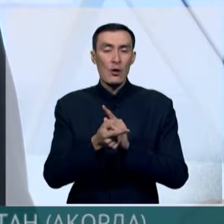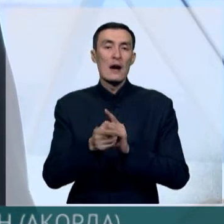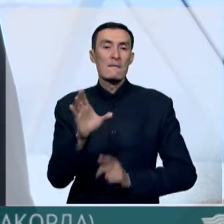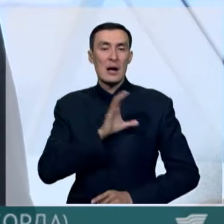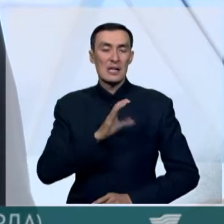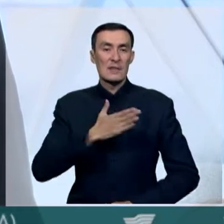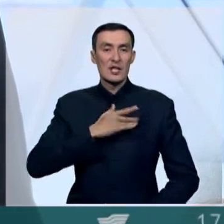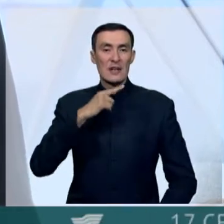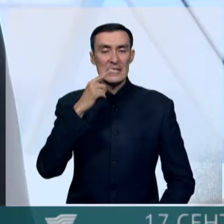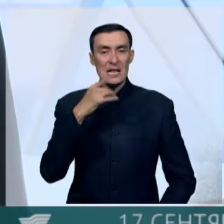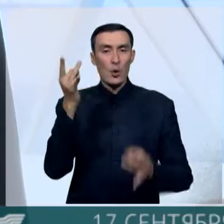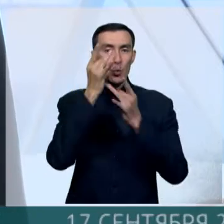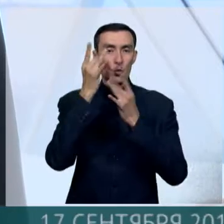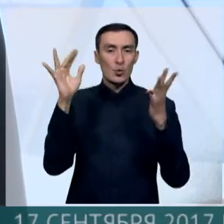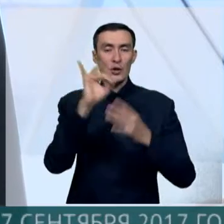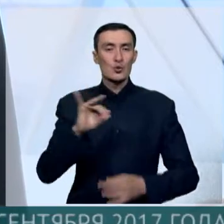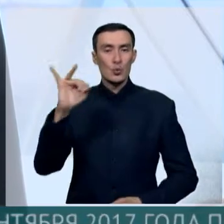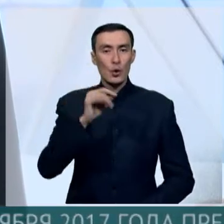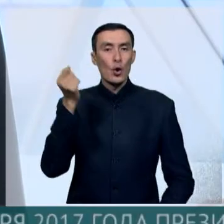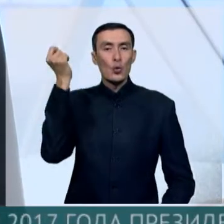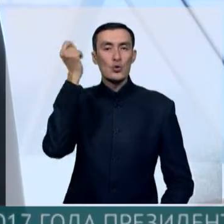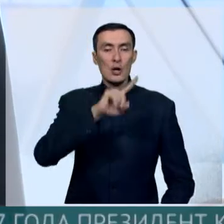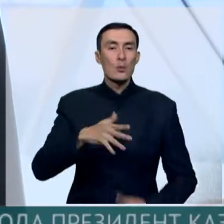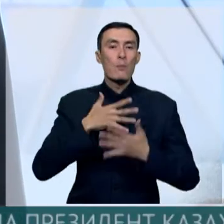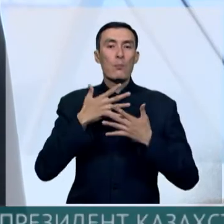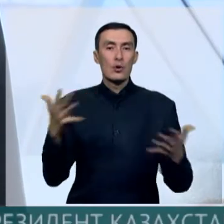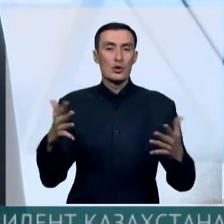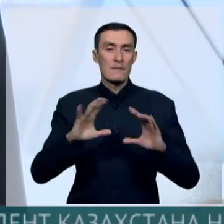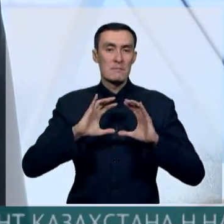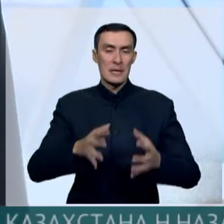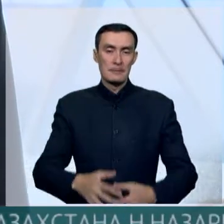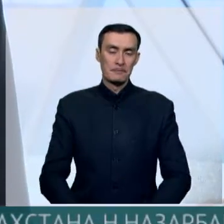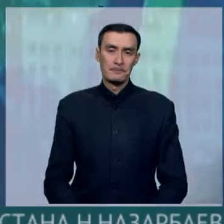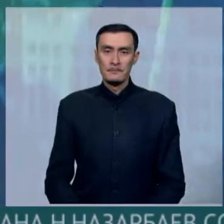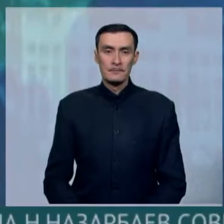богатстве нашего языка, культуре и истории узнают еще больше людей в мире.